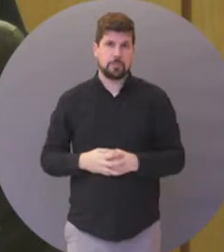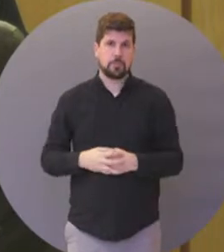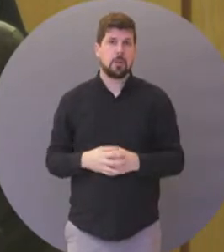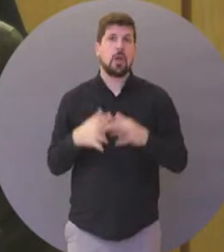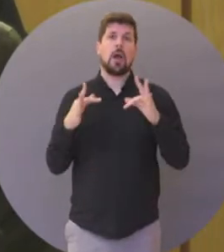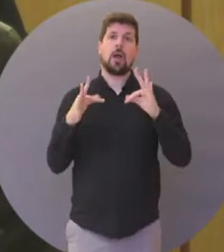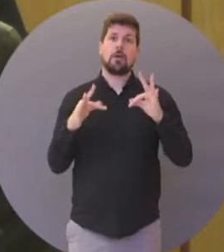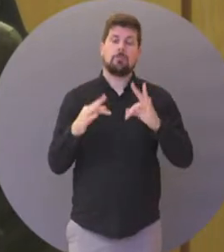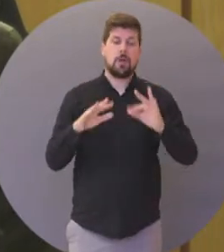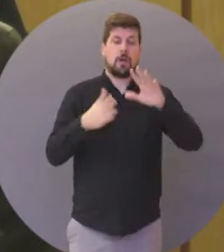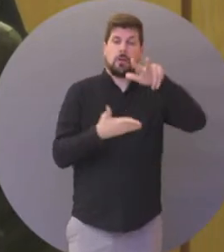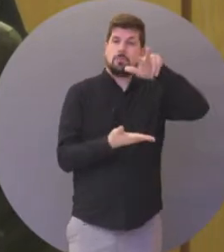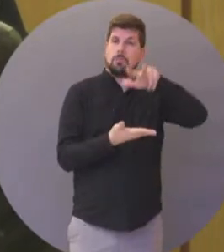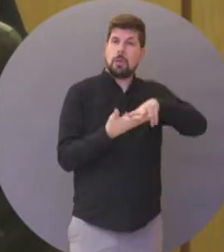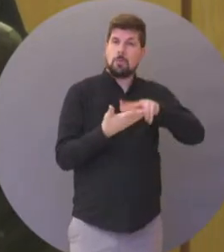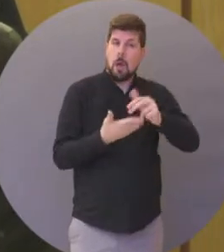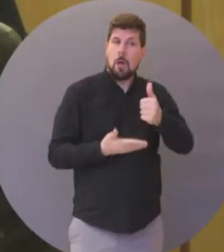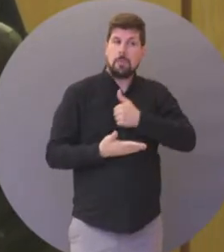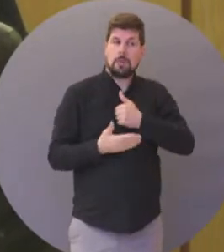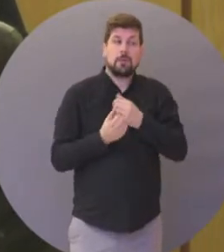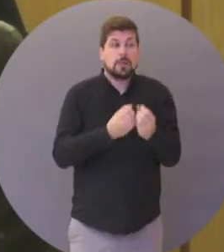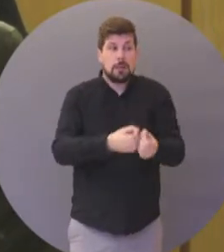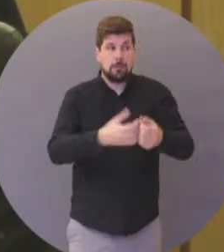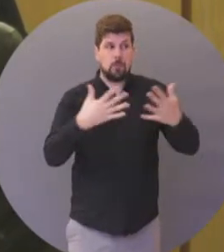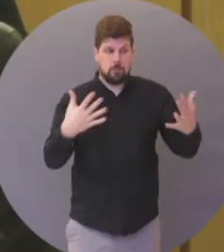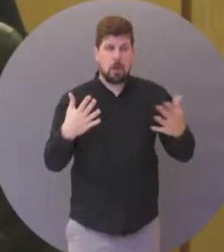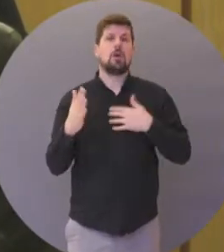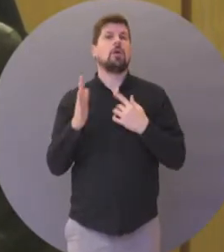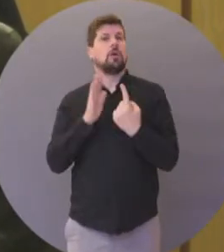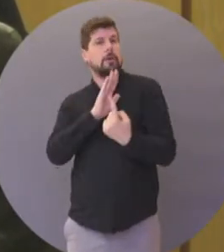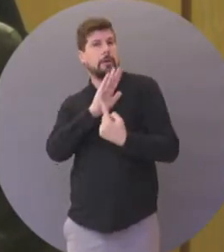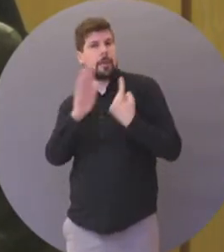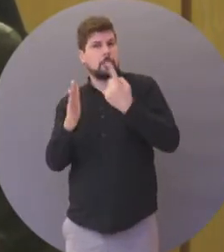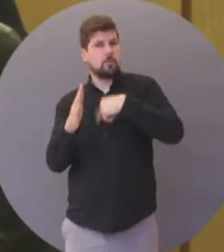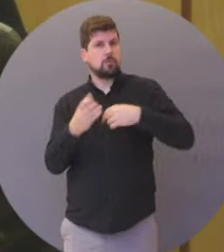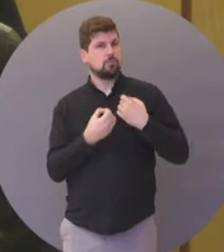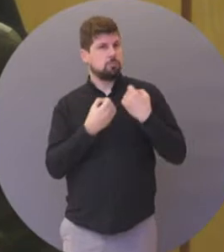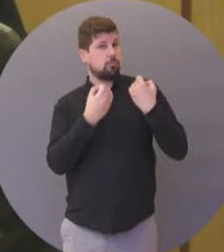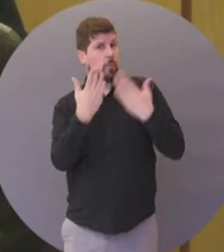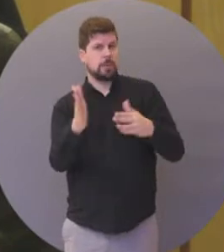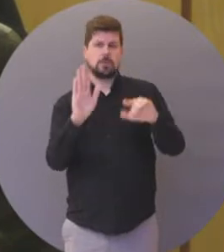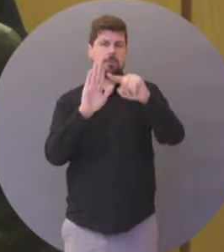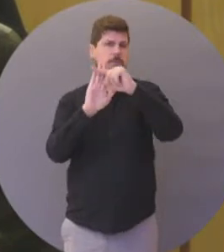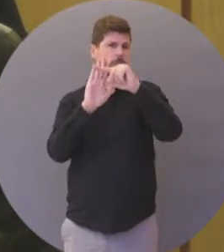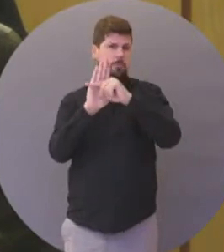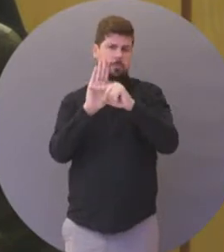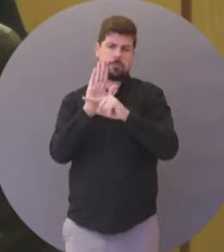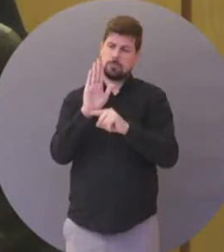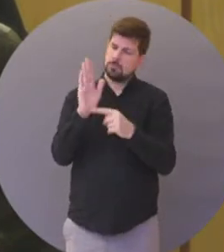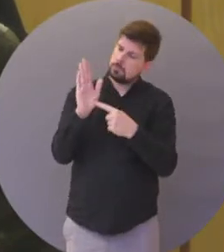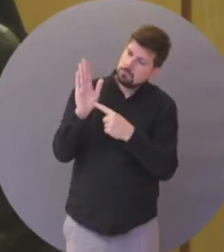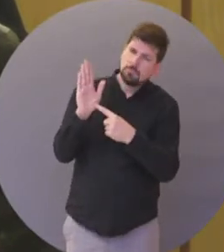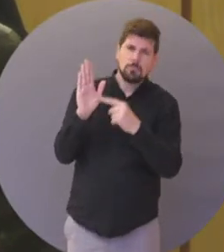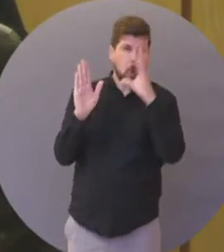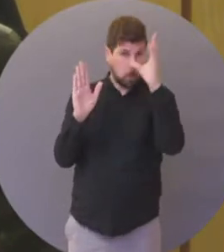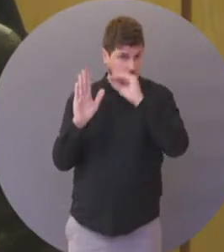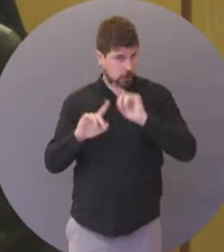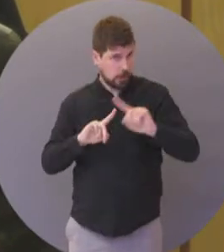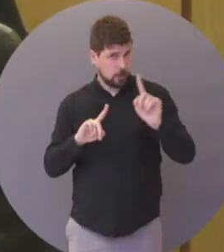nous redisons que les propositions ne prennent pas en compte les difficultés d'accès à ces